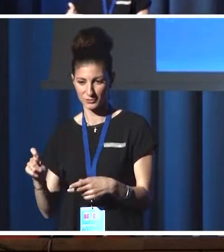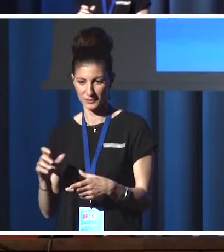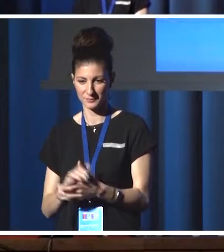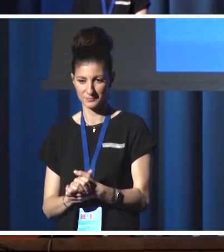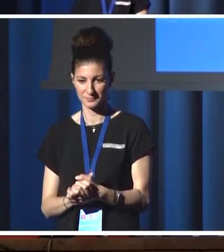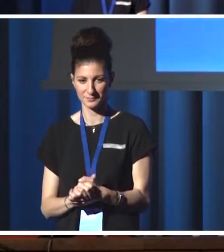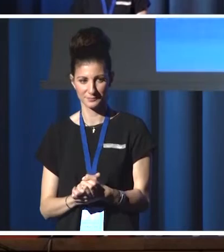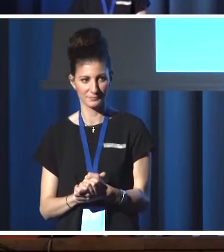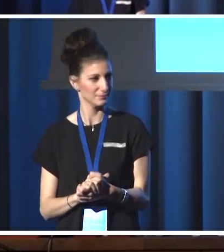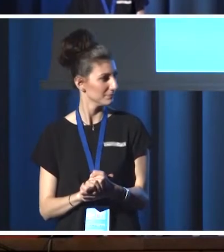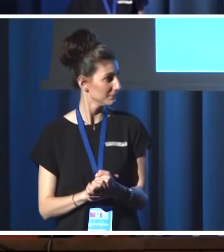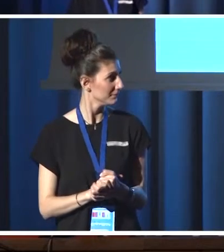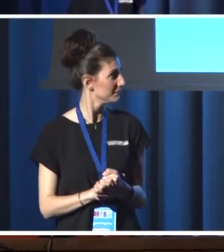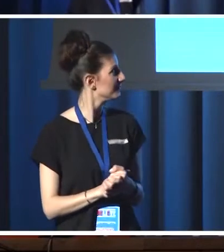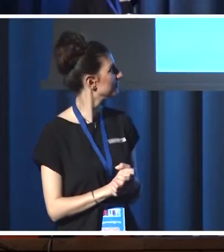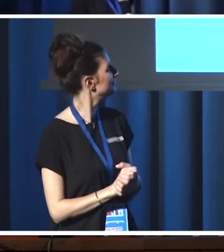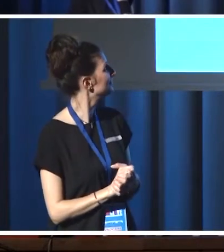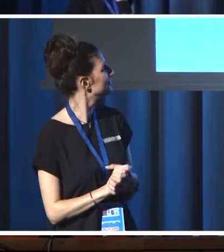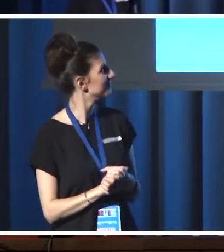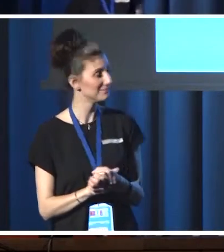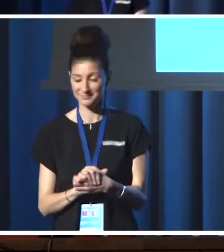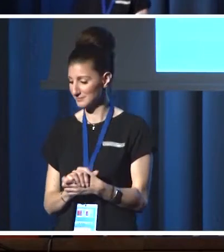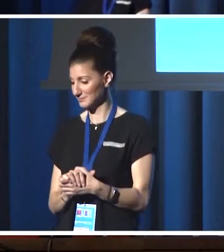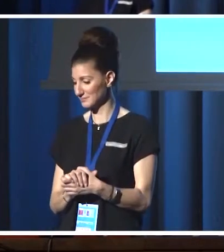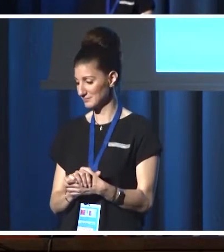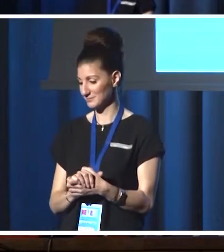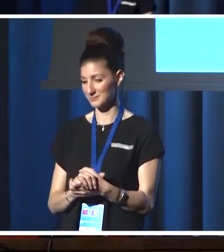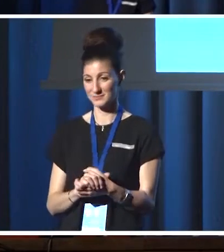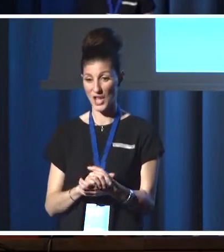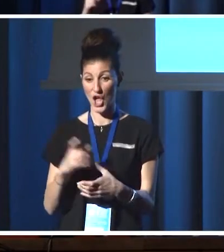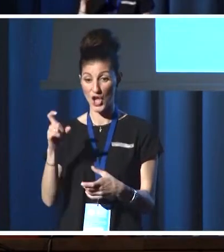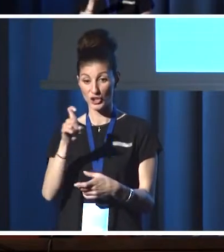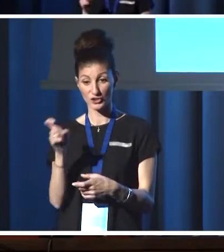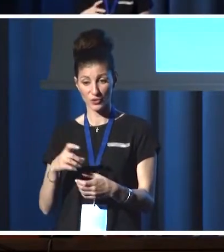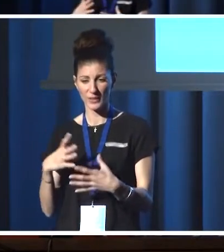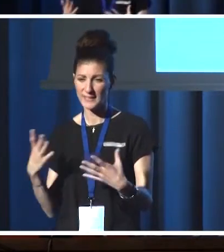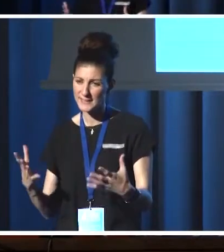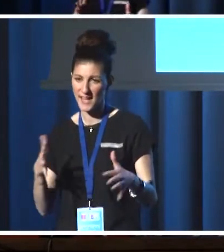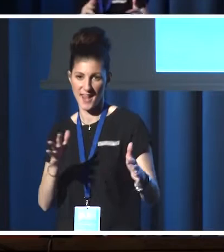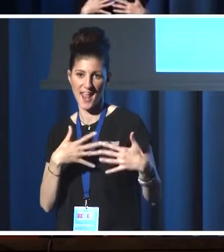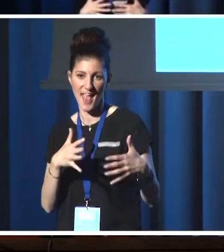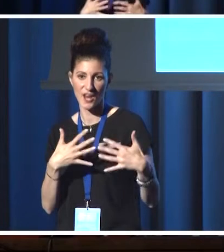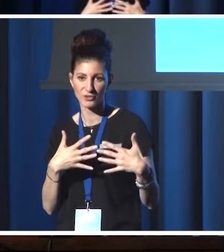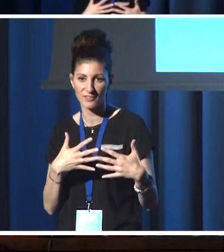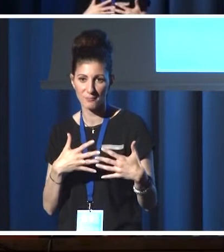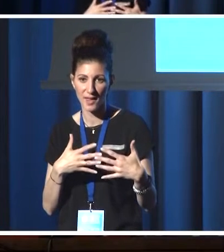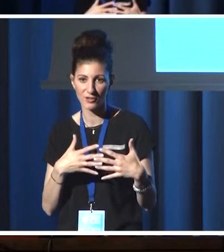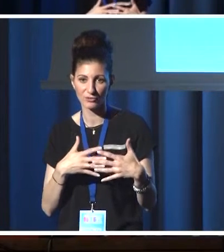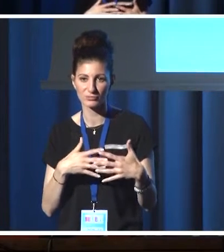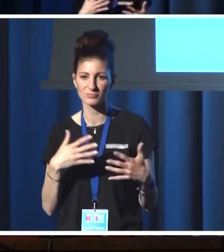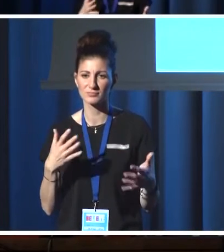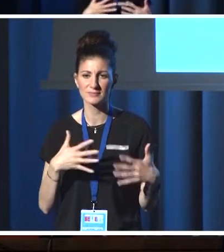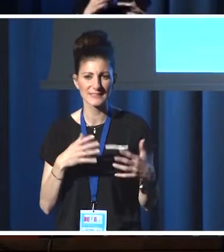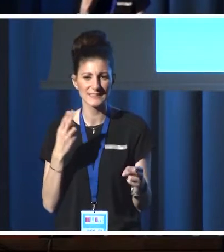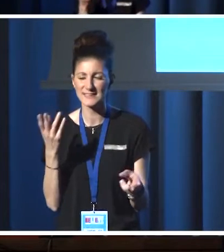εμφανιστεί τέλος πάντων λοιπόν ζωή για ένα ερωτευμένο ζευγάρι είναι το να